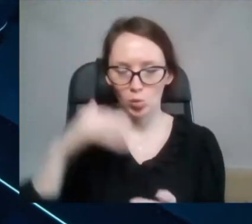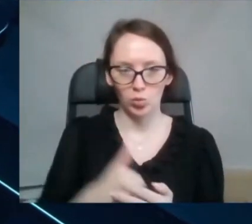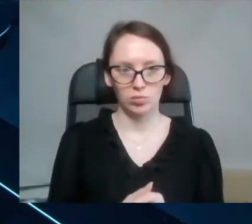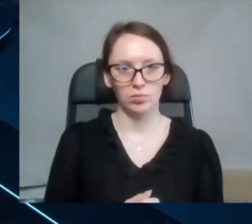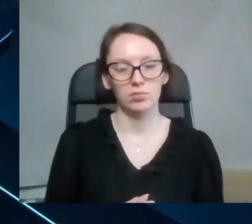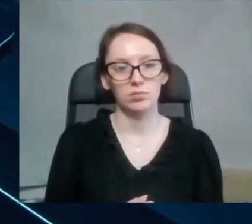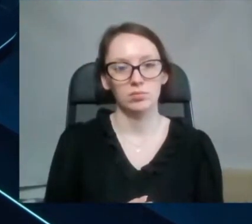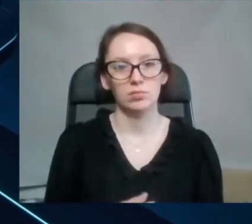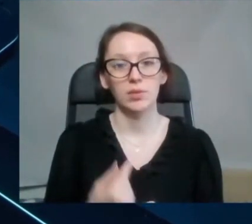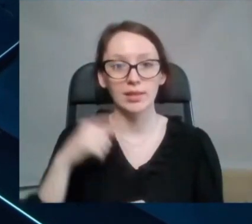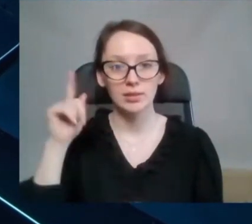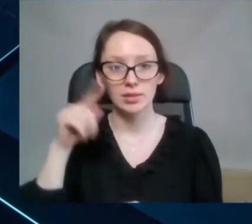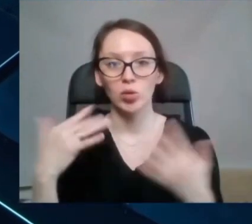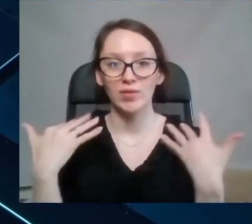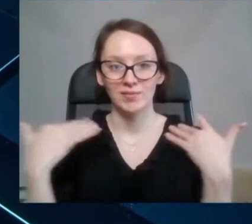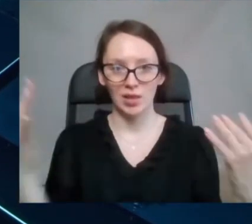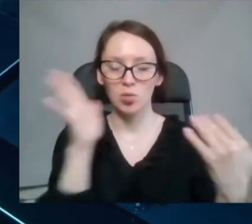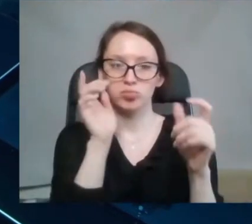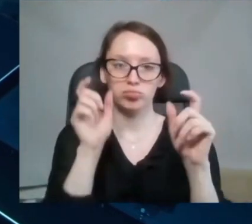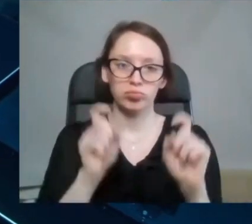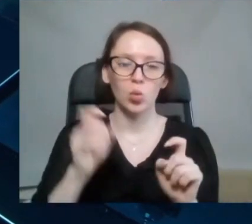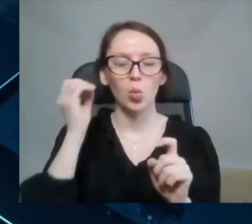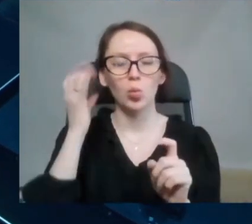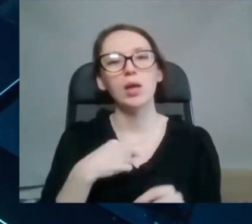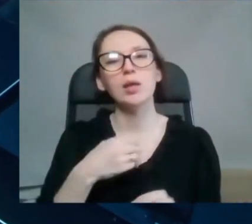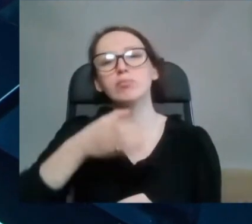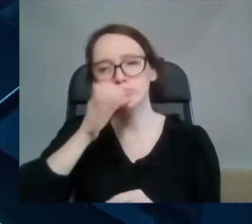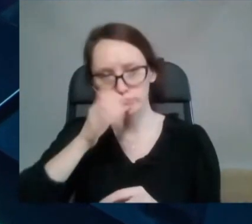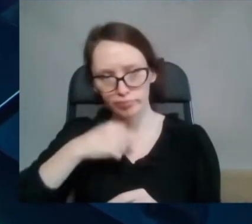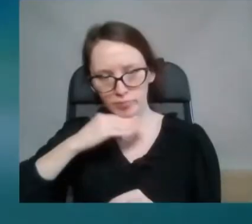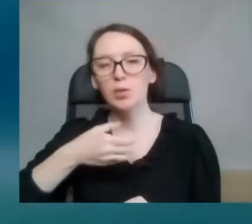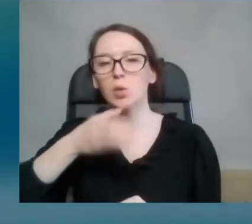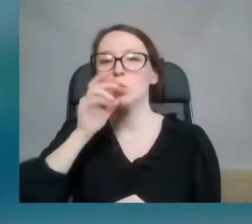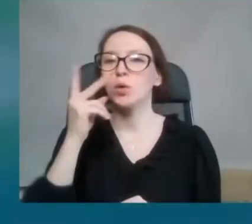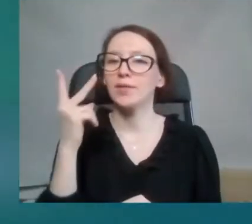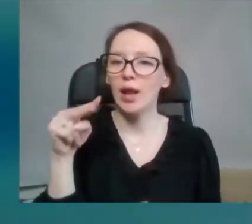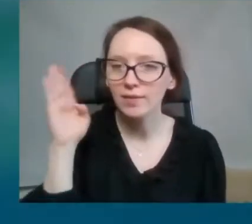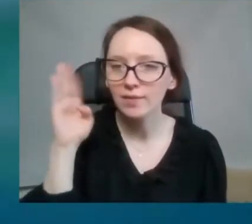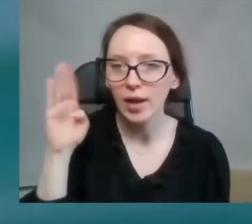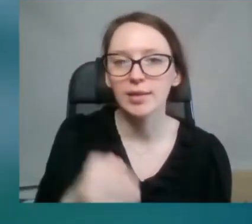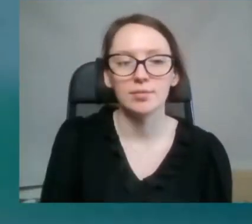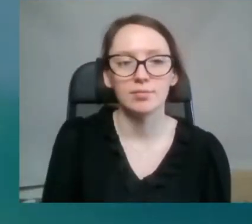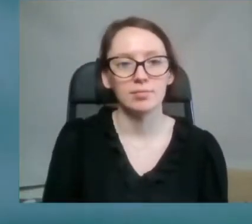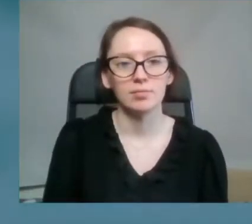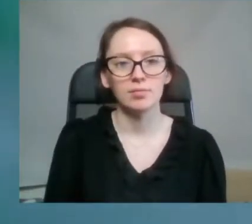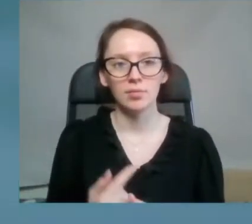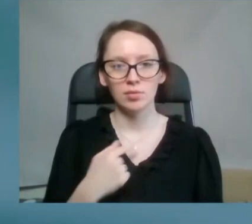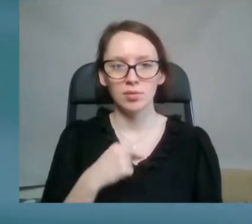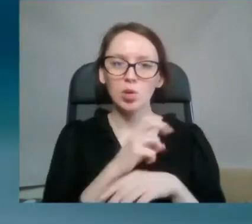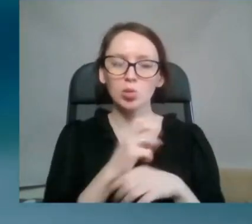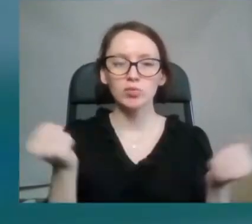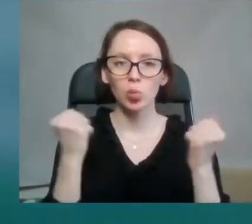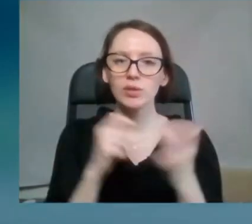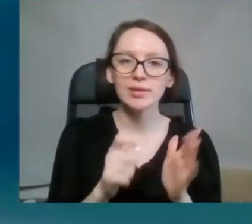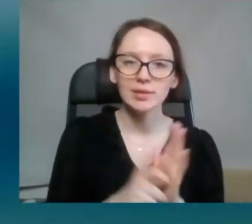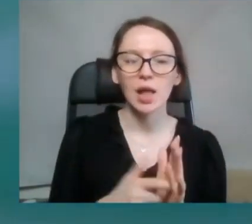Я знаю, что в зале будут сидеть умные и скажут, а я допиваю, я 2 литра пью воды. И я хожу в спортзал, и у